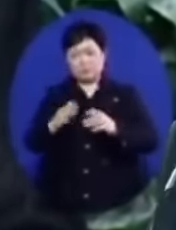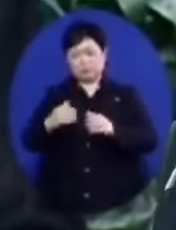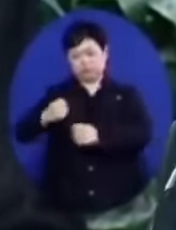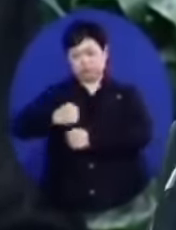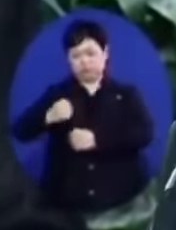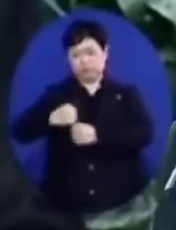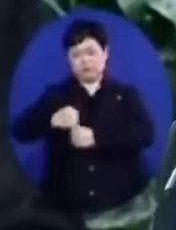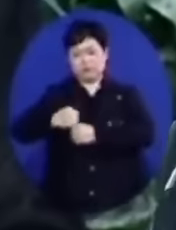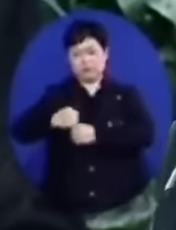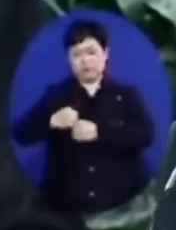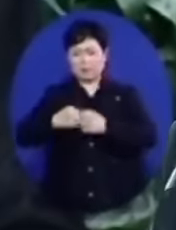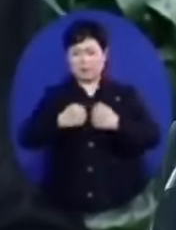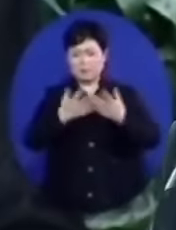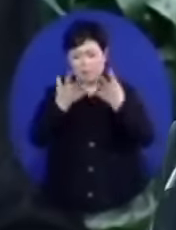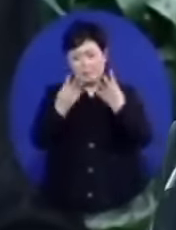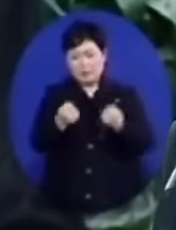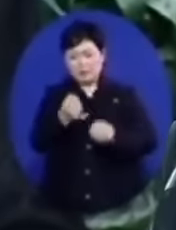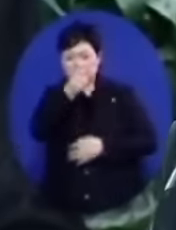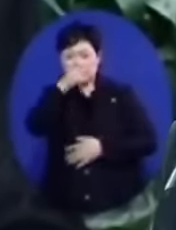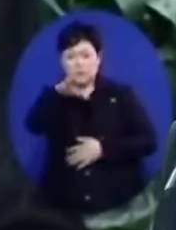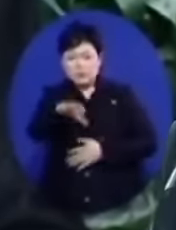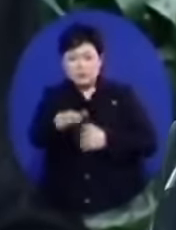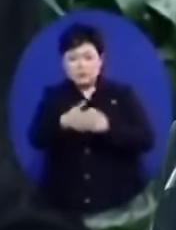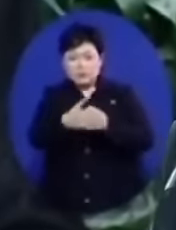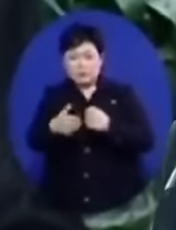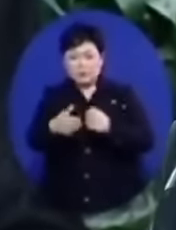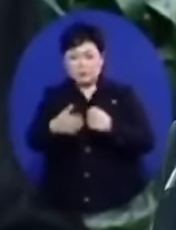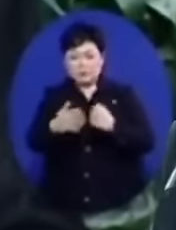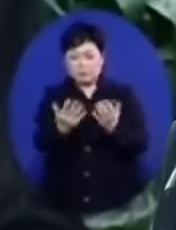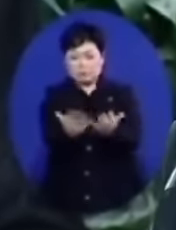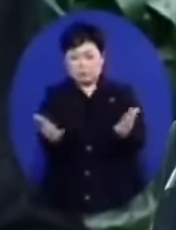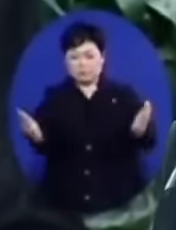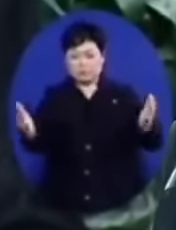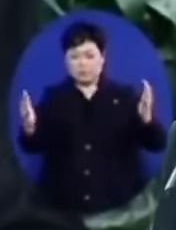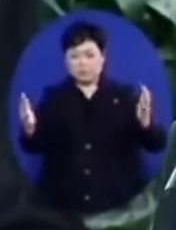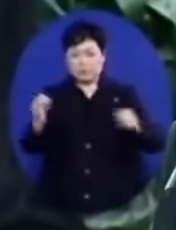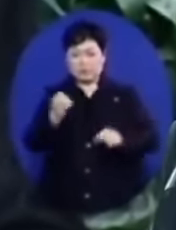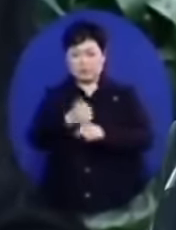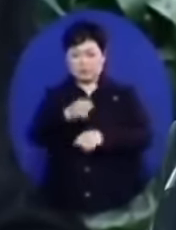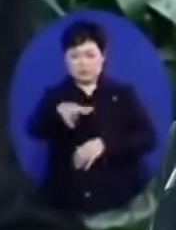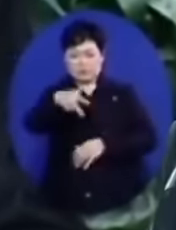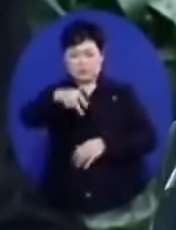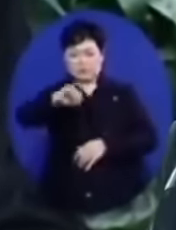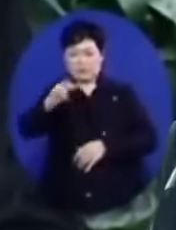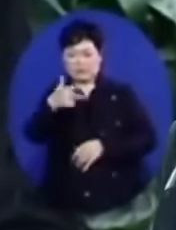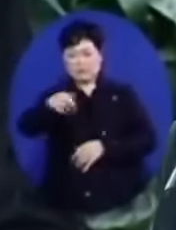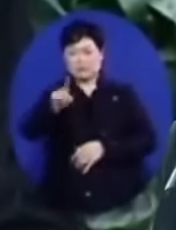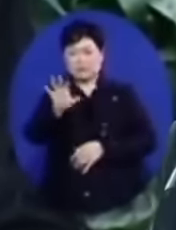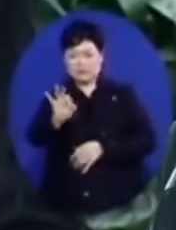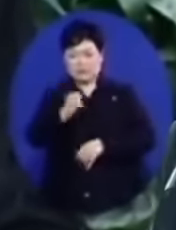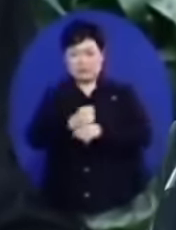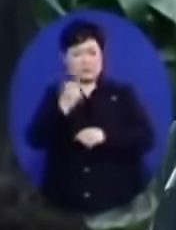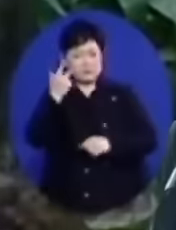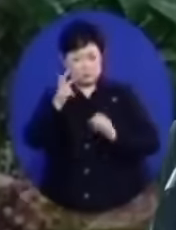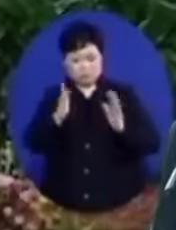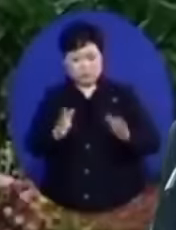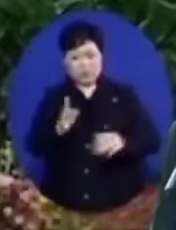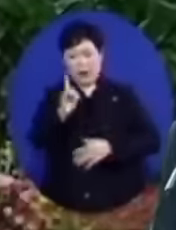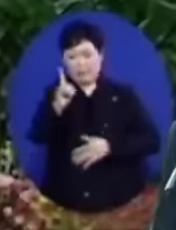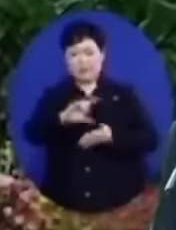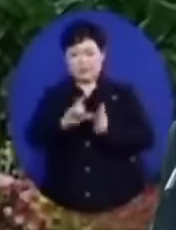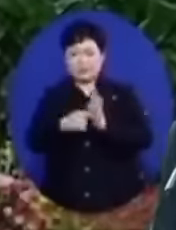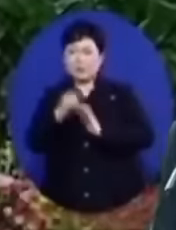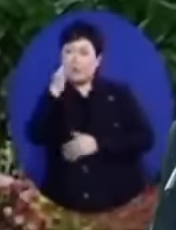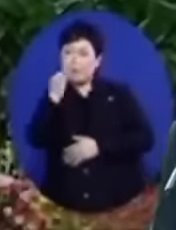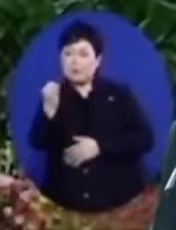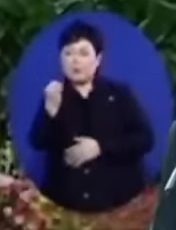때문에 진장이라고, 진을 쳤던 장소라고 부릅니다. 그러므로 한 주일에 한 번씩